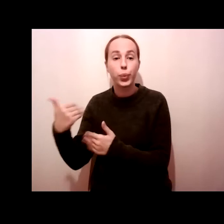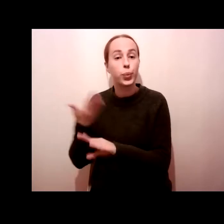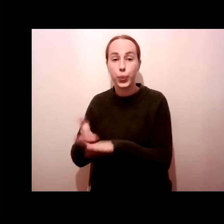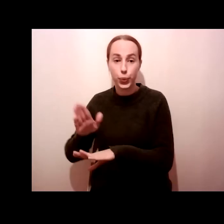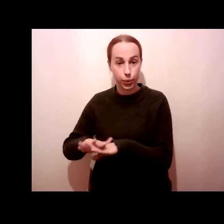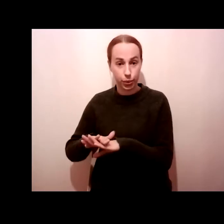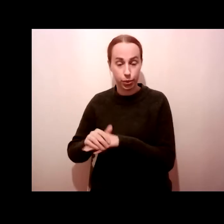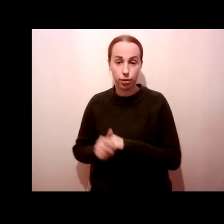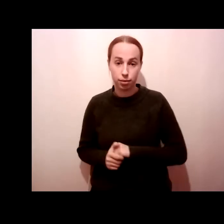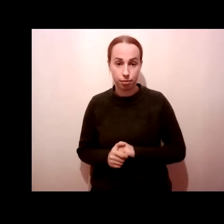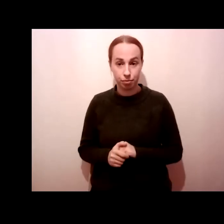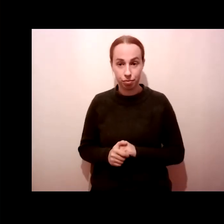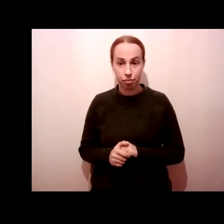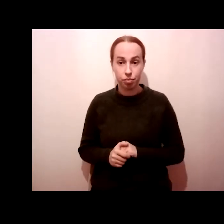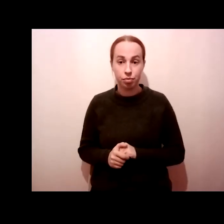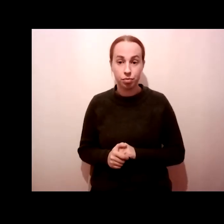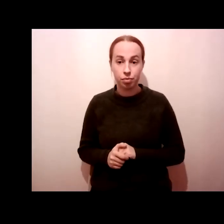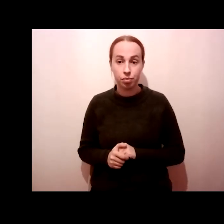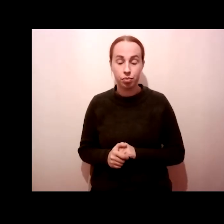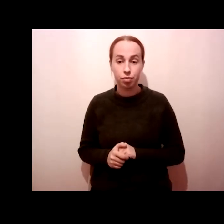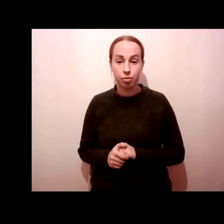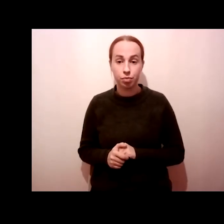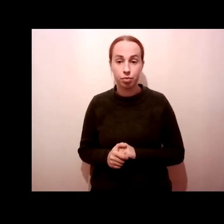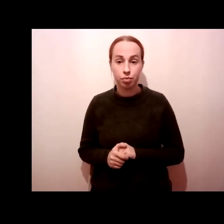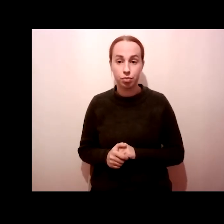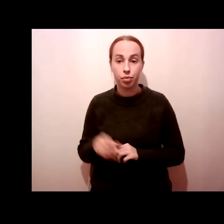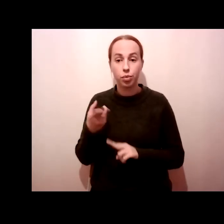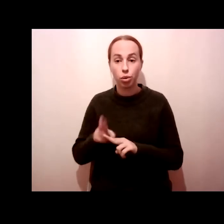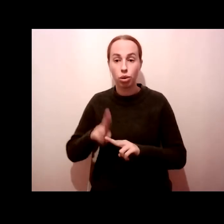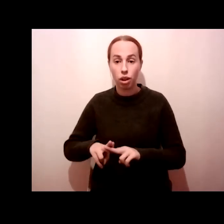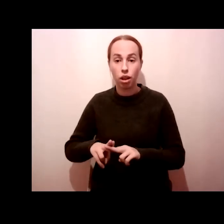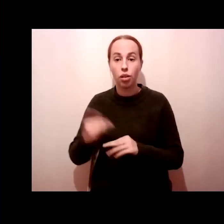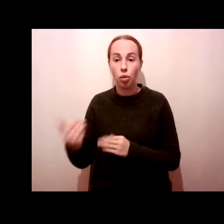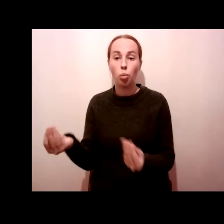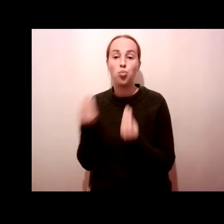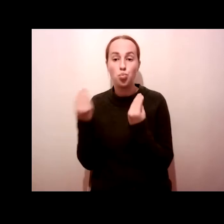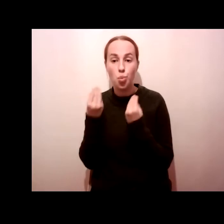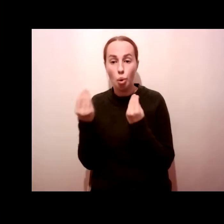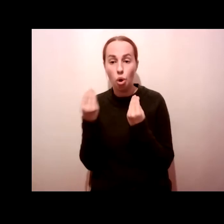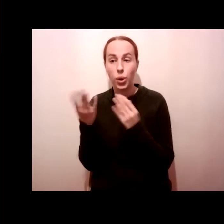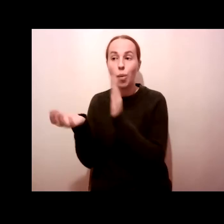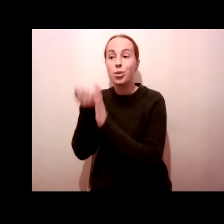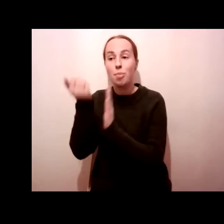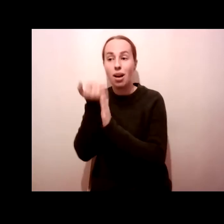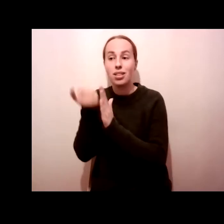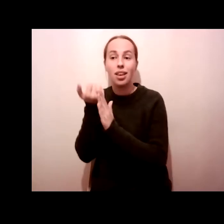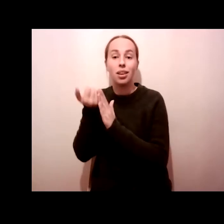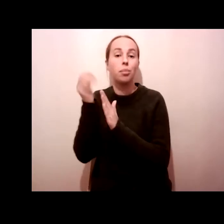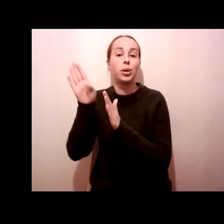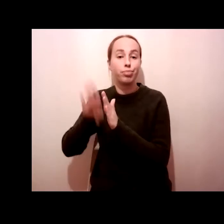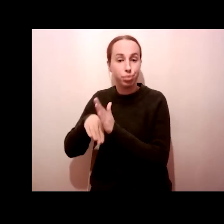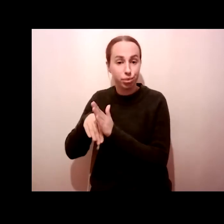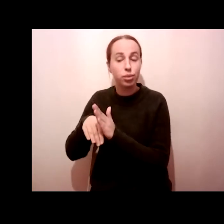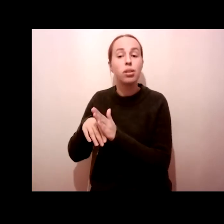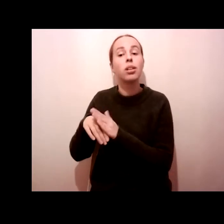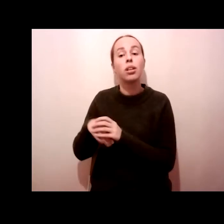ir dėl to kenčia ir mokymosi pasiekimai ir